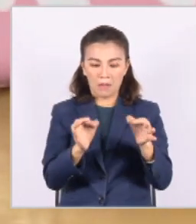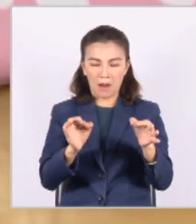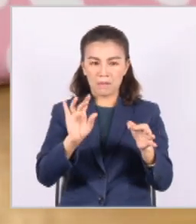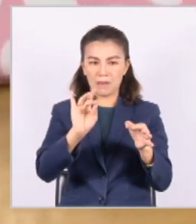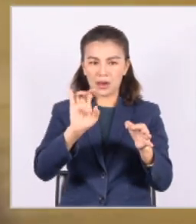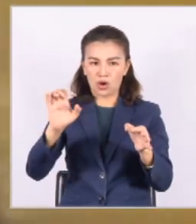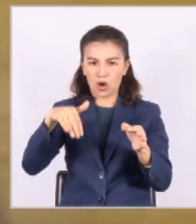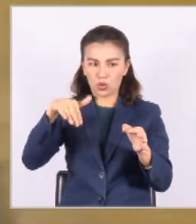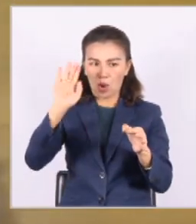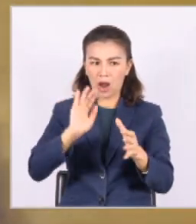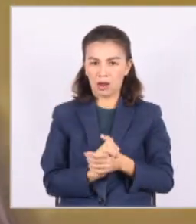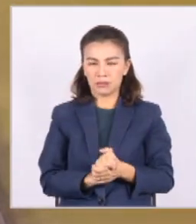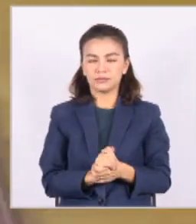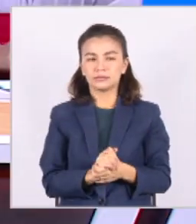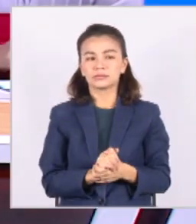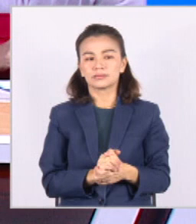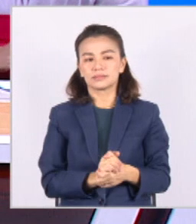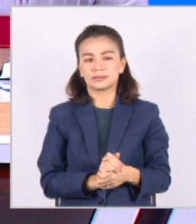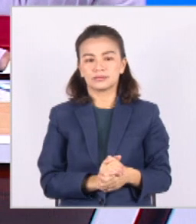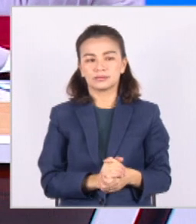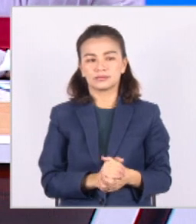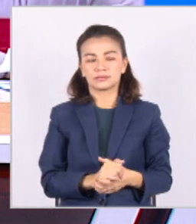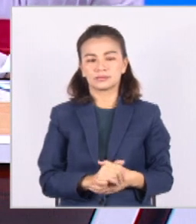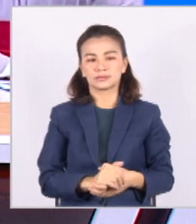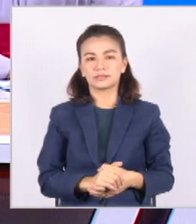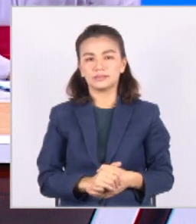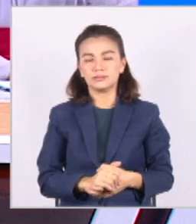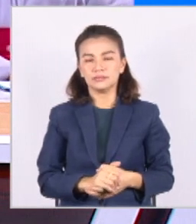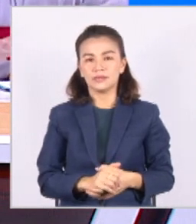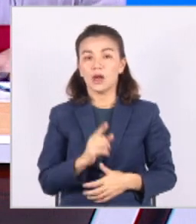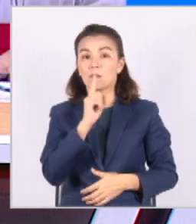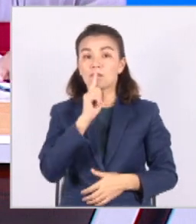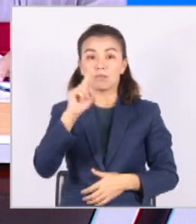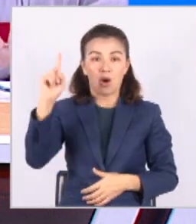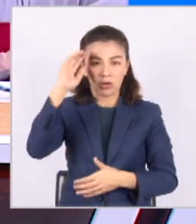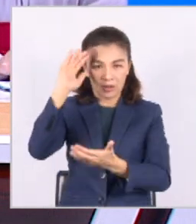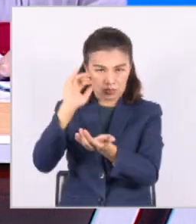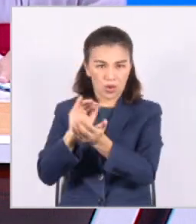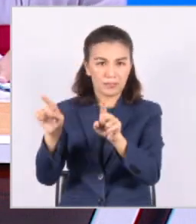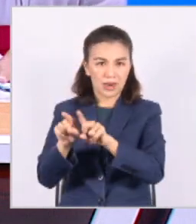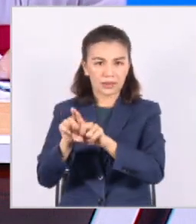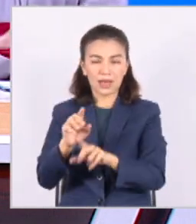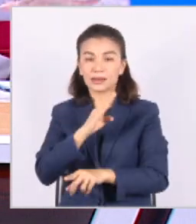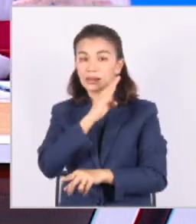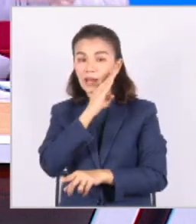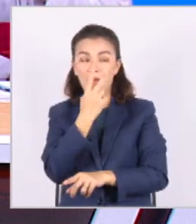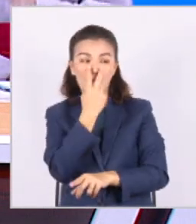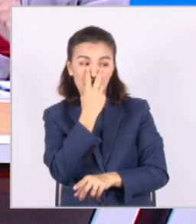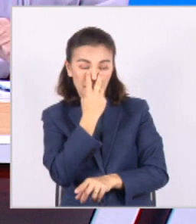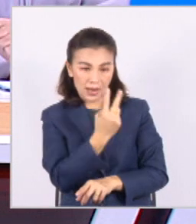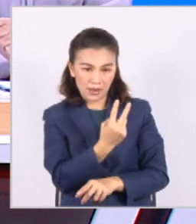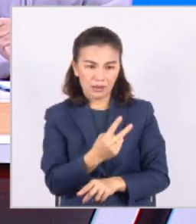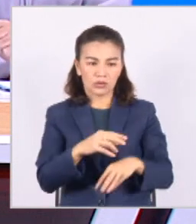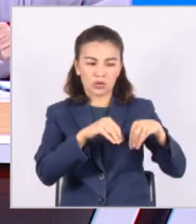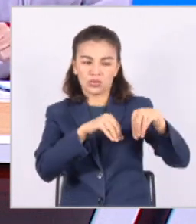ด ค่ะส่วนเรื่องนี้ก็ต้องแจ้งตำรวจเหมือนกันนะคะถ้าเจอแล้วอย่านิ่งเฉยนะคุณผู้ชมแล้วก็ต้องอยู่ห่